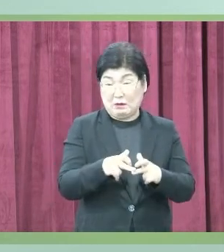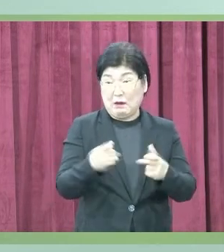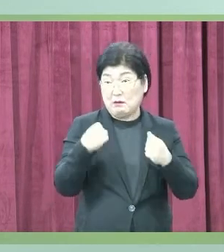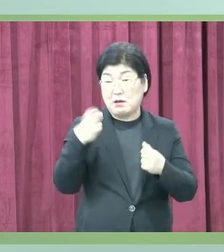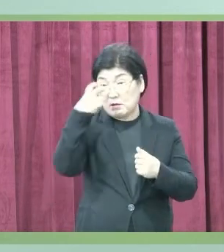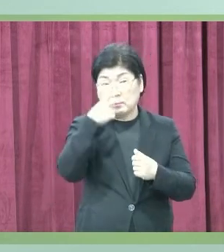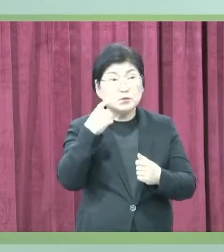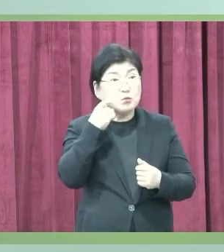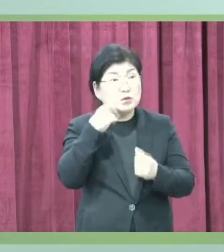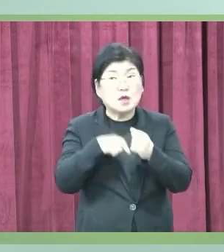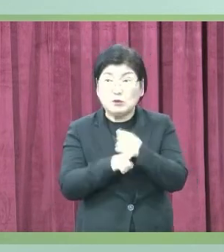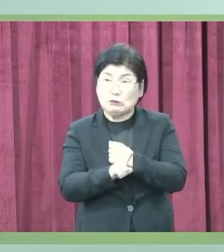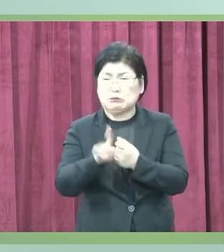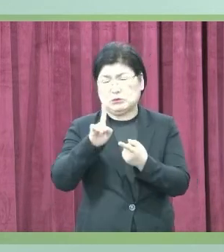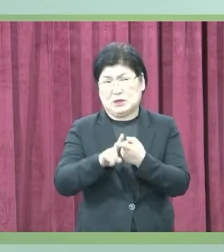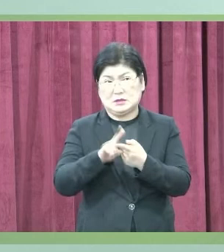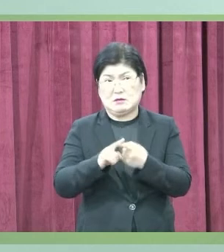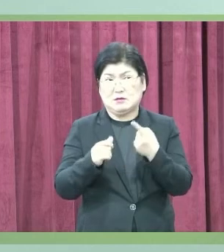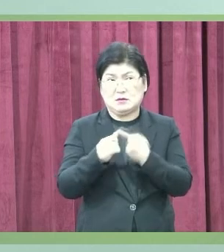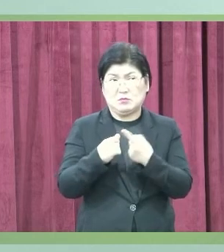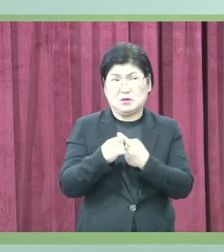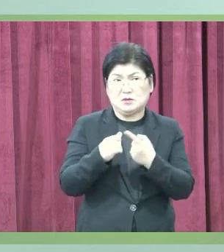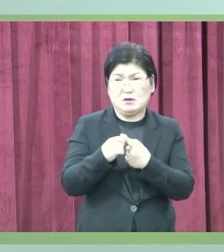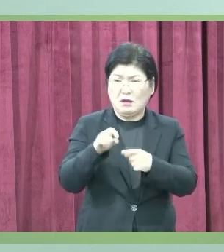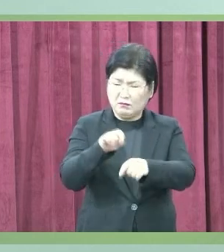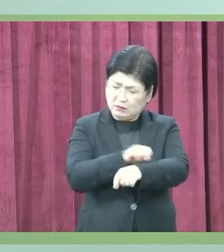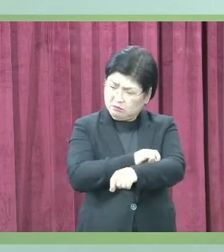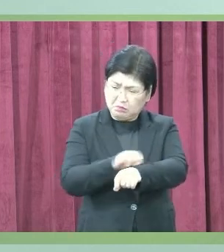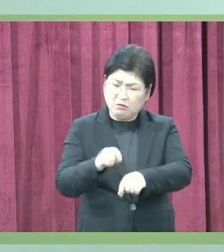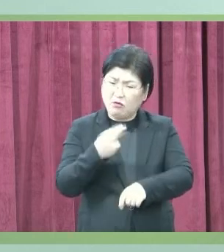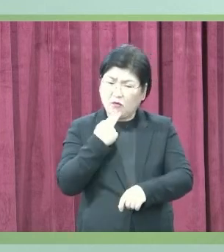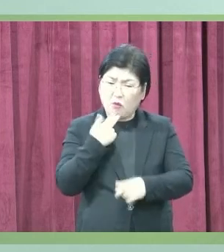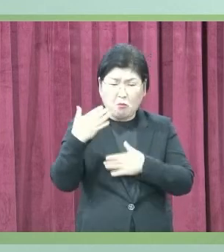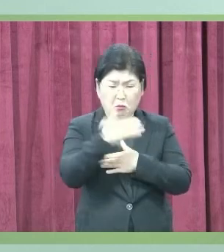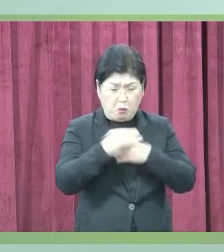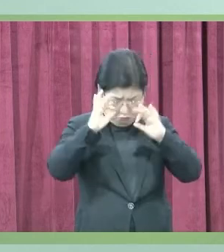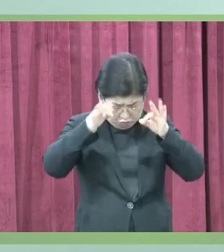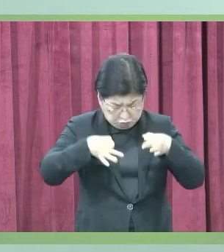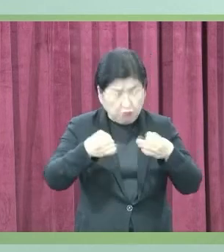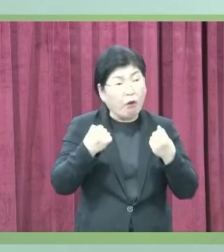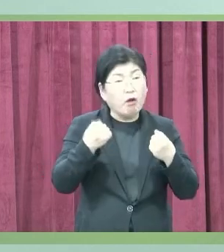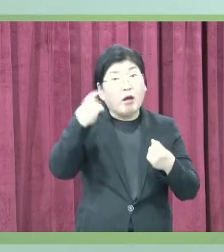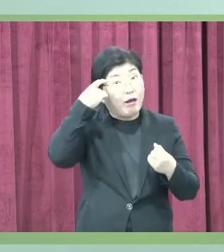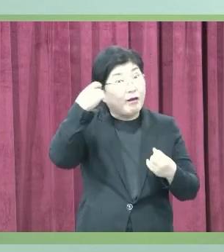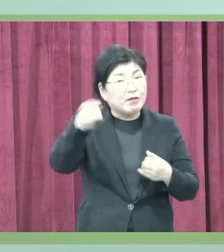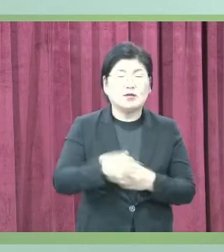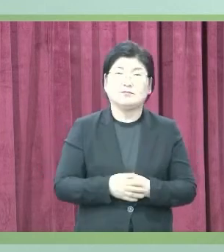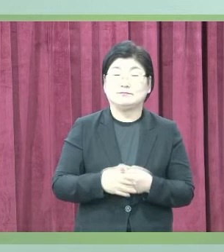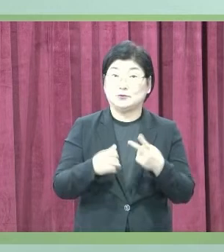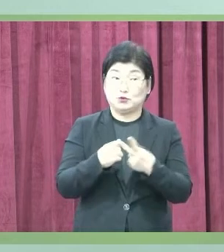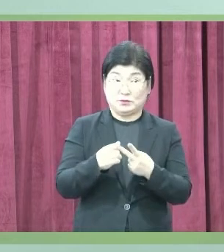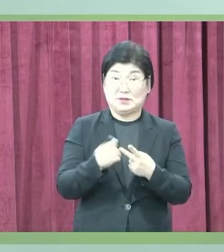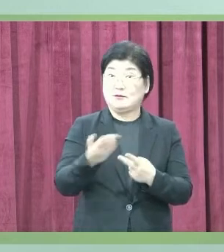건강검진을 받지 않느냐, 그 이유에 대해서는 첫 번째가 별다른 증상이 없고 건강하다라고 생각하는 부분입니다. 두 번째는